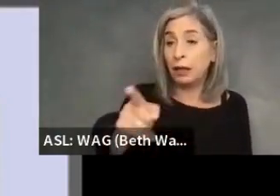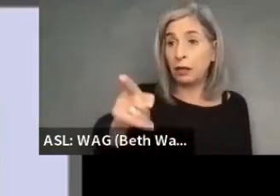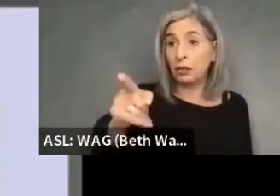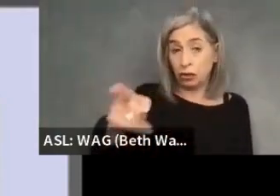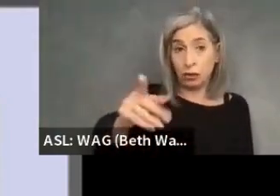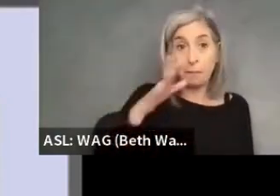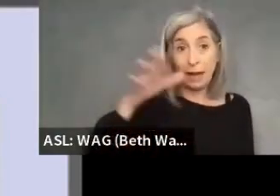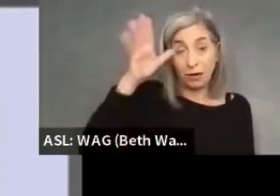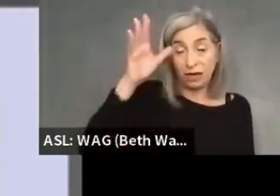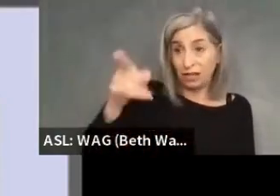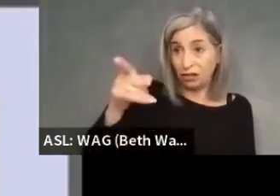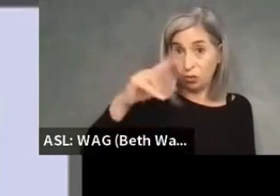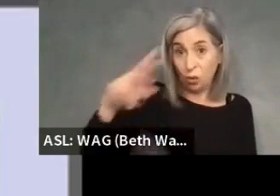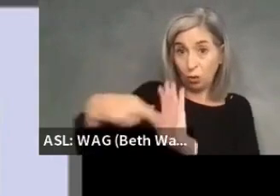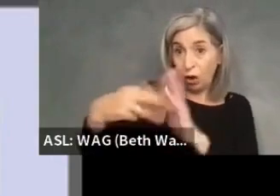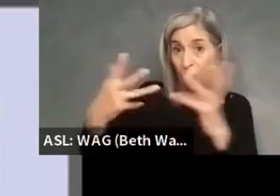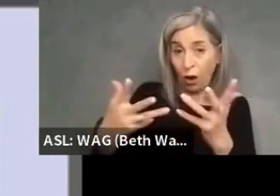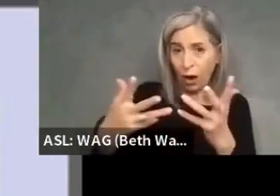服务。